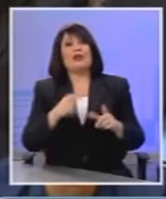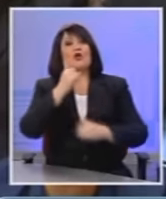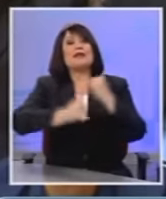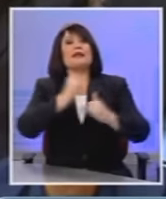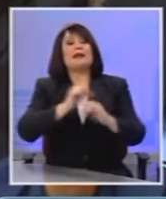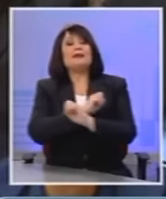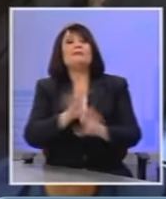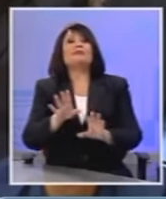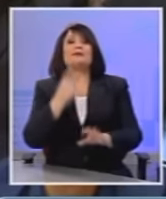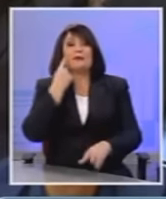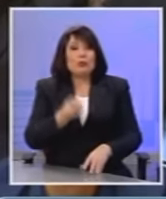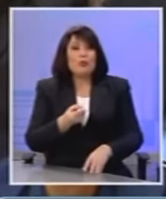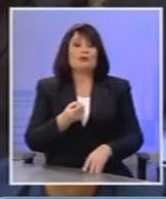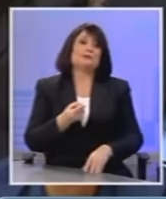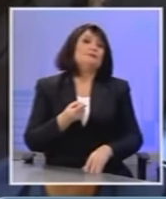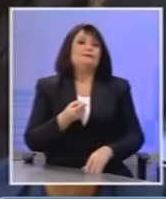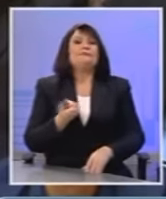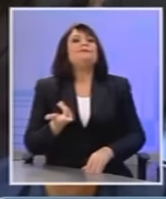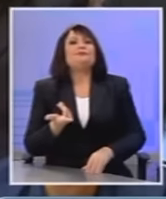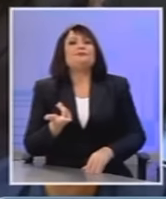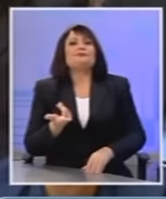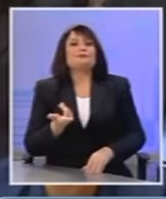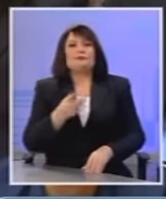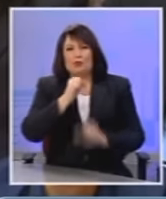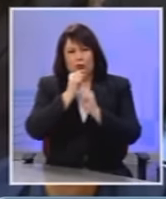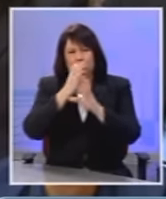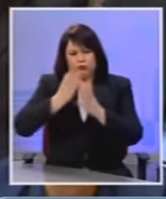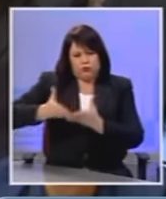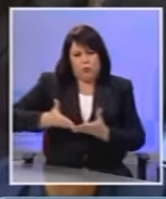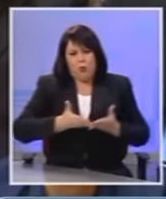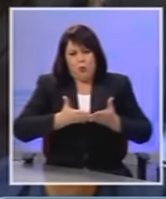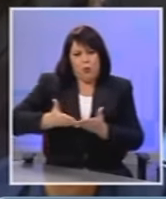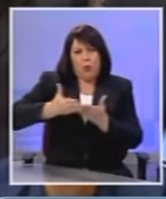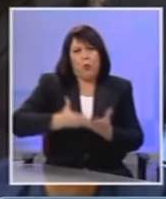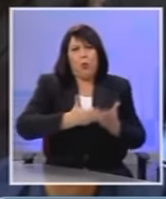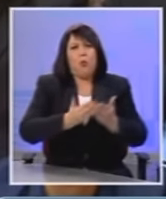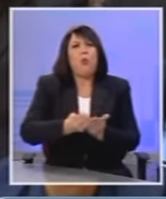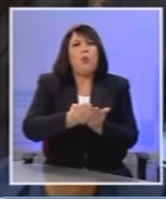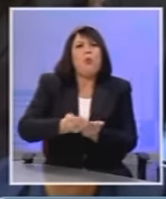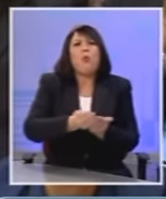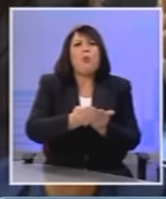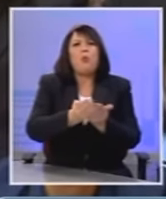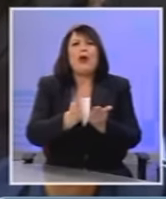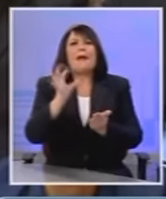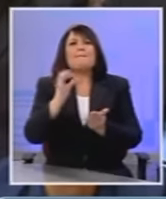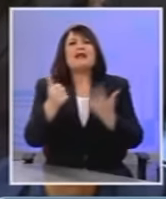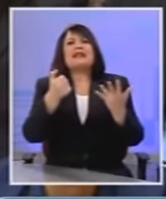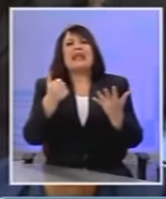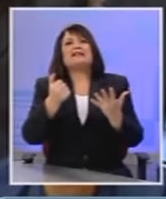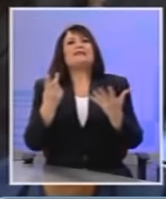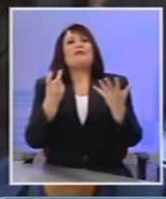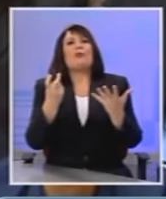διαδίκτυο, είδαμε να έρχεται μια φουσκωτή βάρκα με 50, 60,